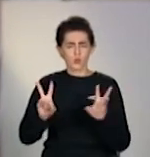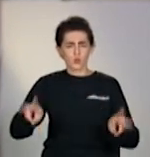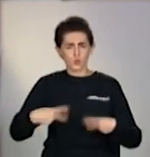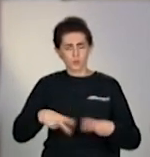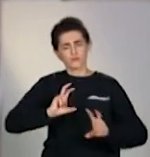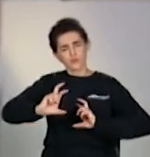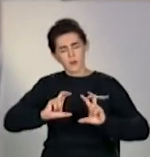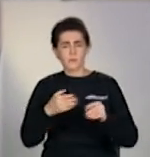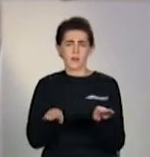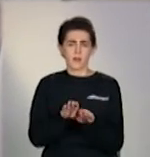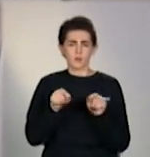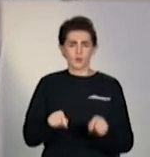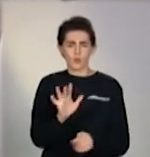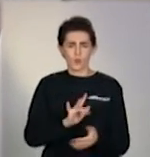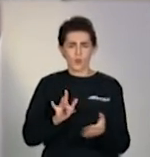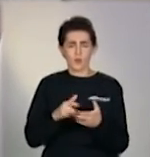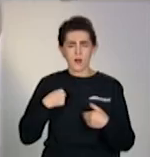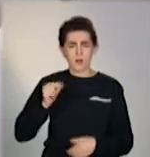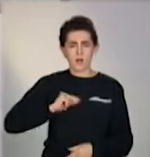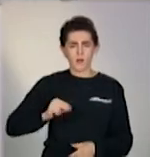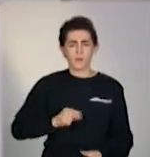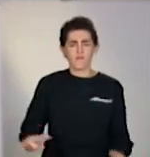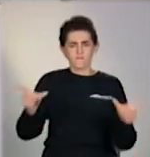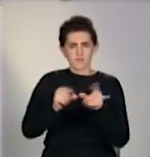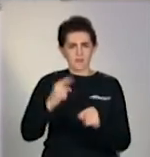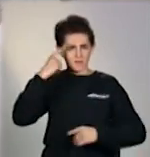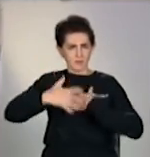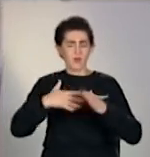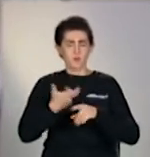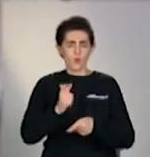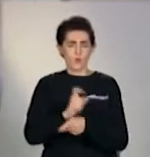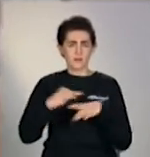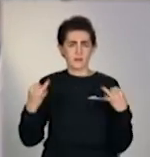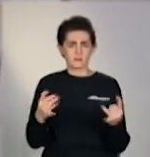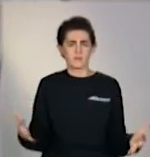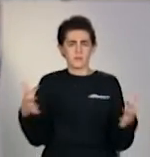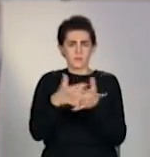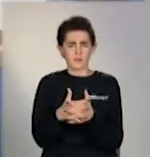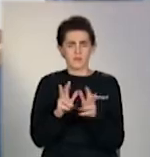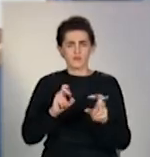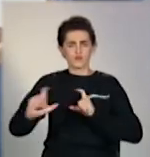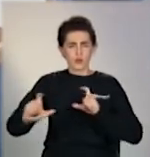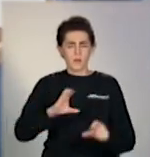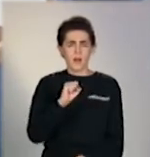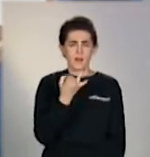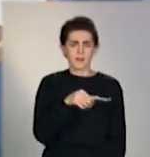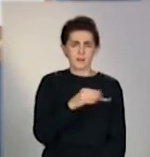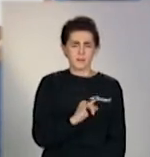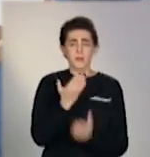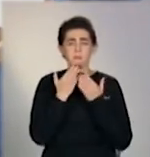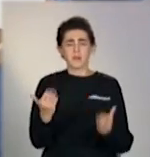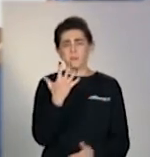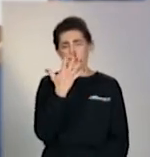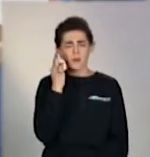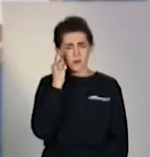Ми працюємо совместно в колаборації, тому що це дуже хороше сочетання IT і шахмати. За останні 5 років